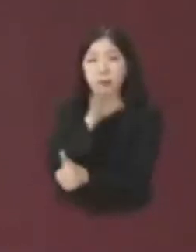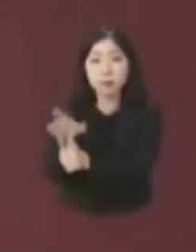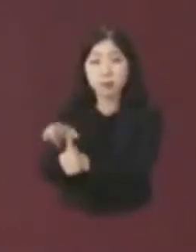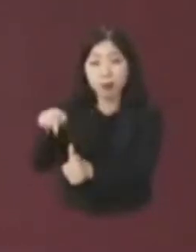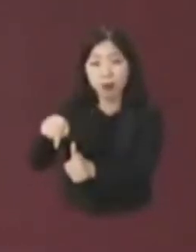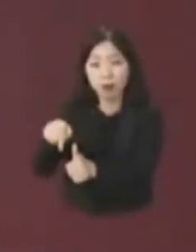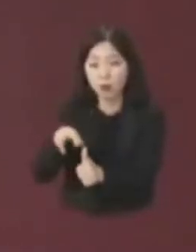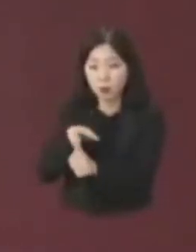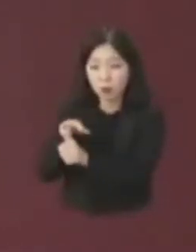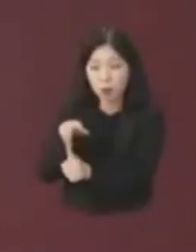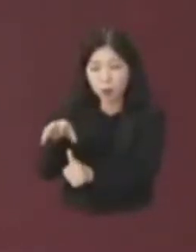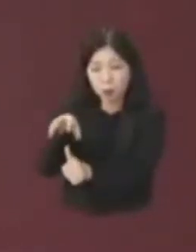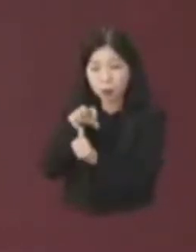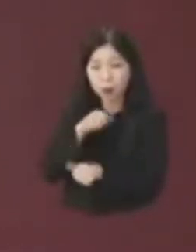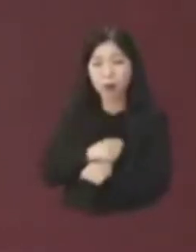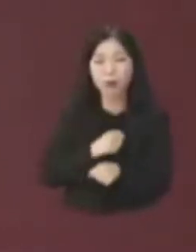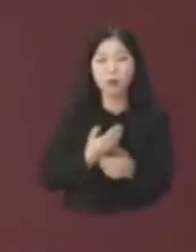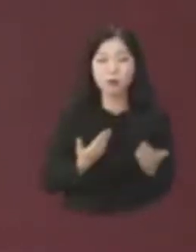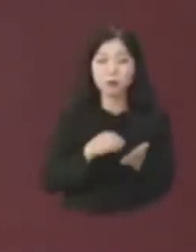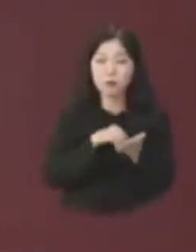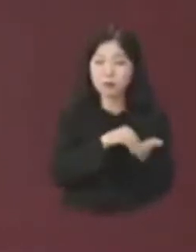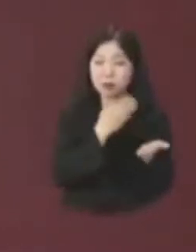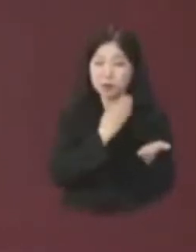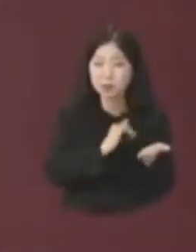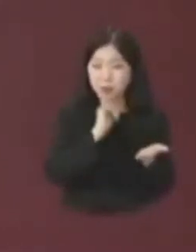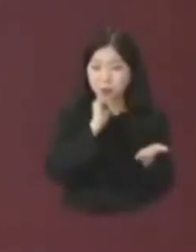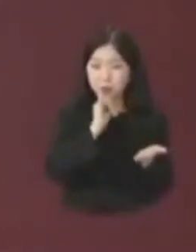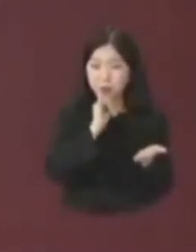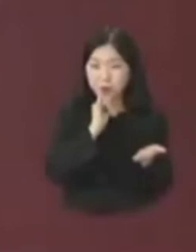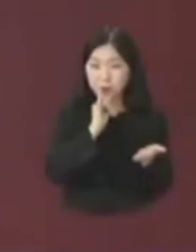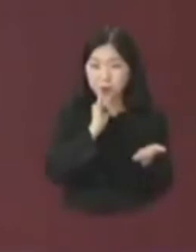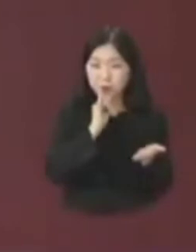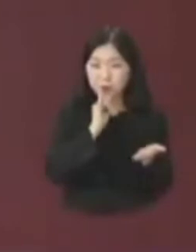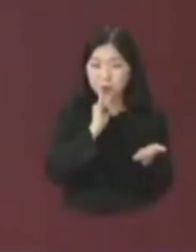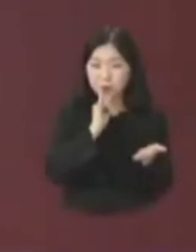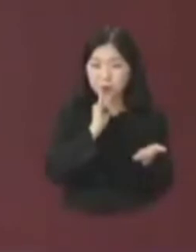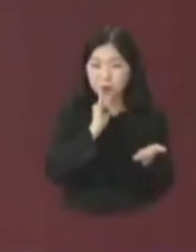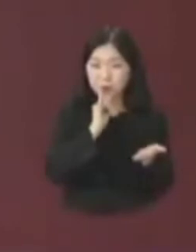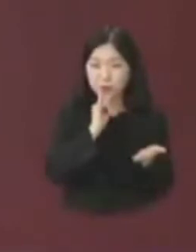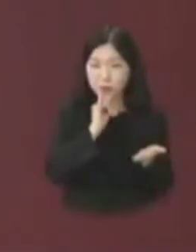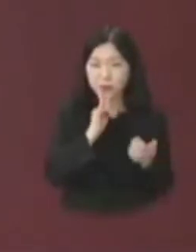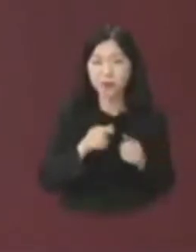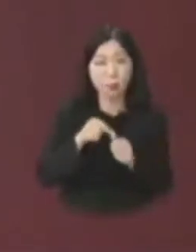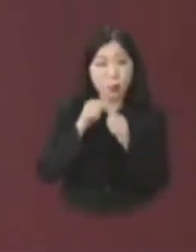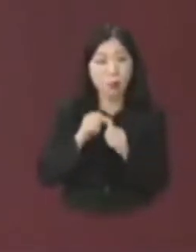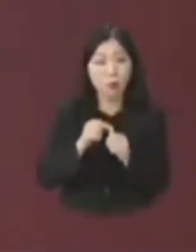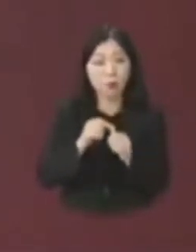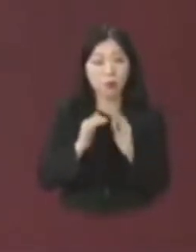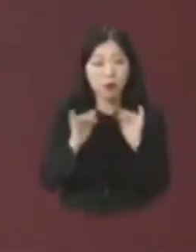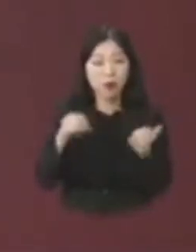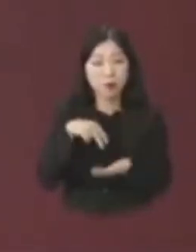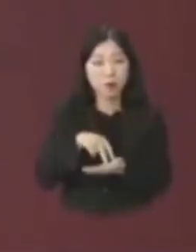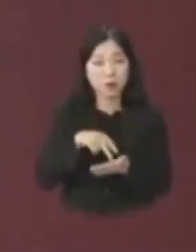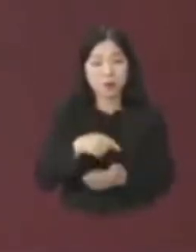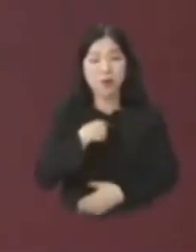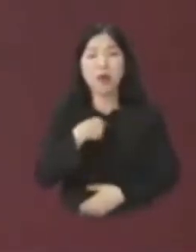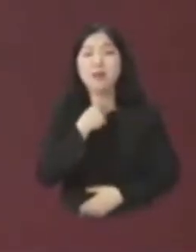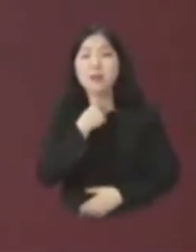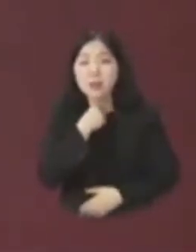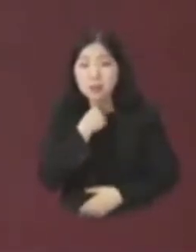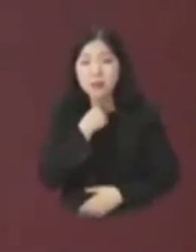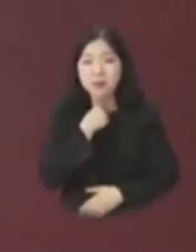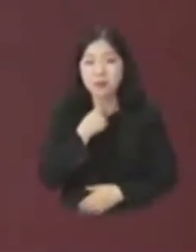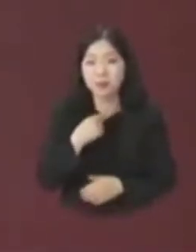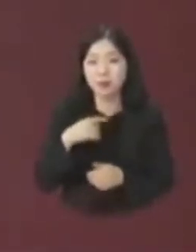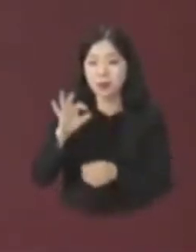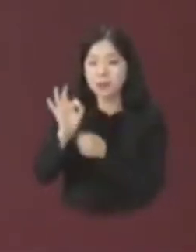갖고 취업도 할 수 있고 또는 이 고용주 입장에서는 자기가 원하는 데이터를 갖고 있는 경력,